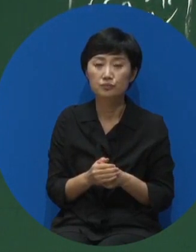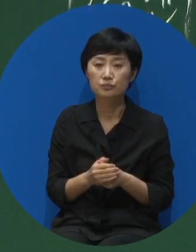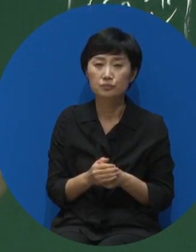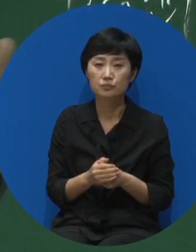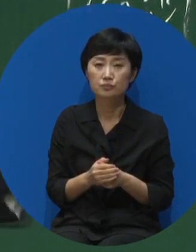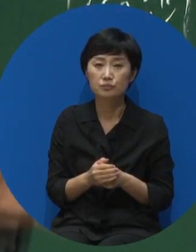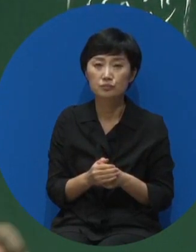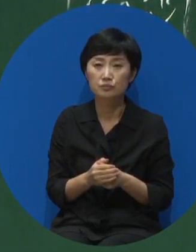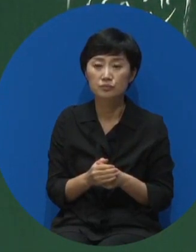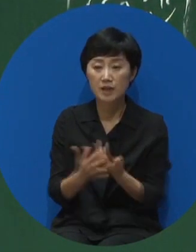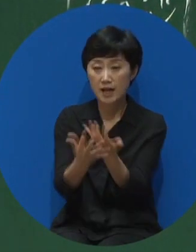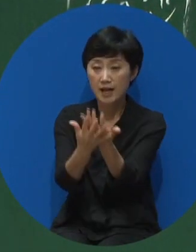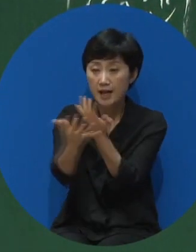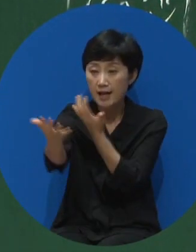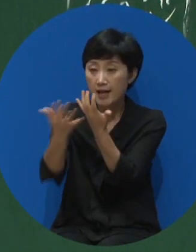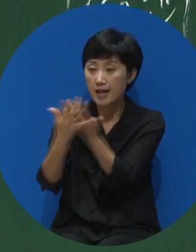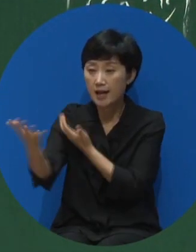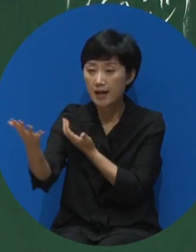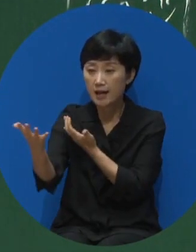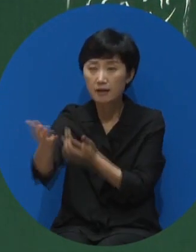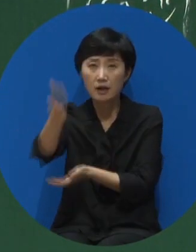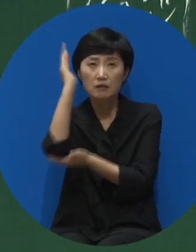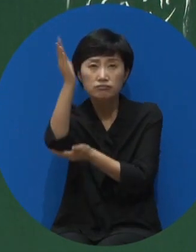그 모인 성지자들 깜짝 놀란 거예요.